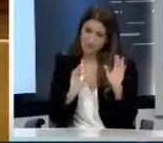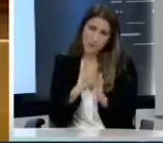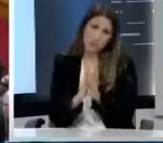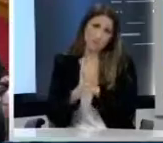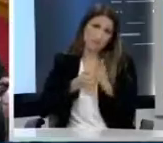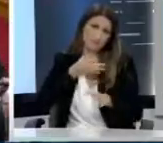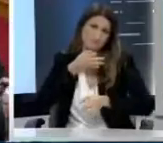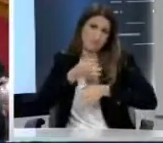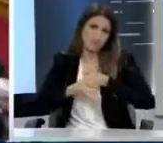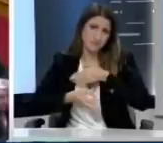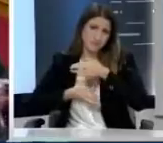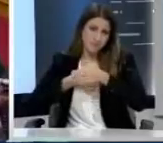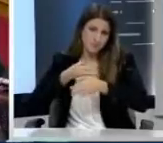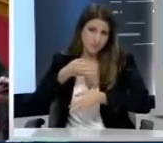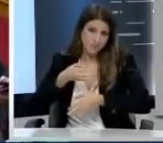περίπτωση.